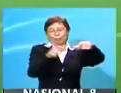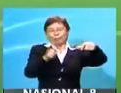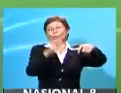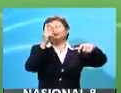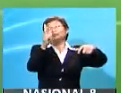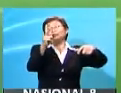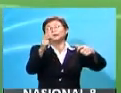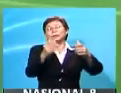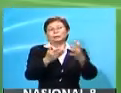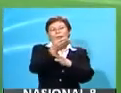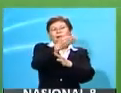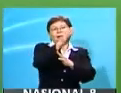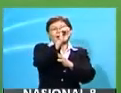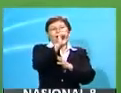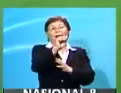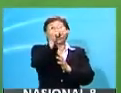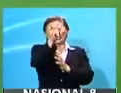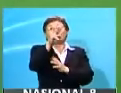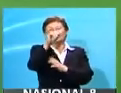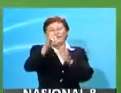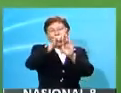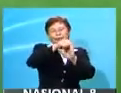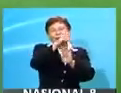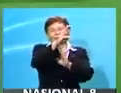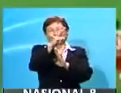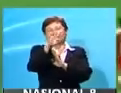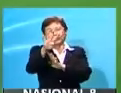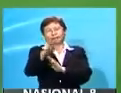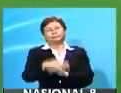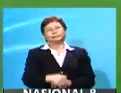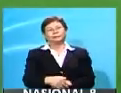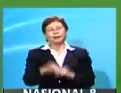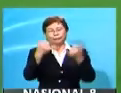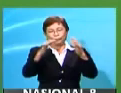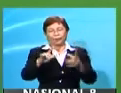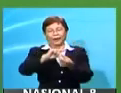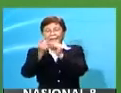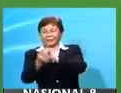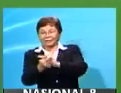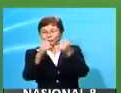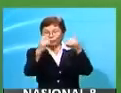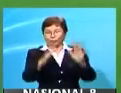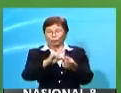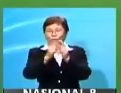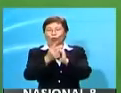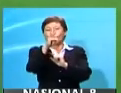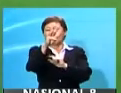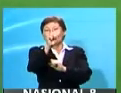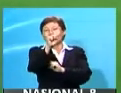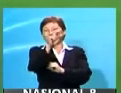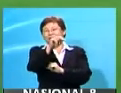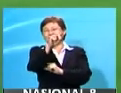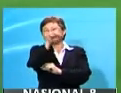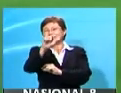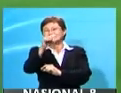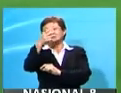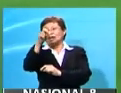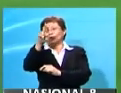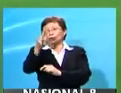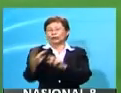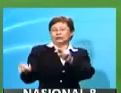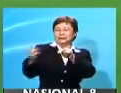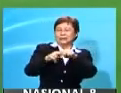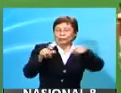jaringan menerusi Erwin carillo pada minit ke-64 pemain gantian Wan Zahrul Nizam Wan Zakaria